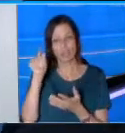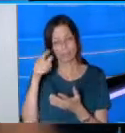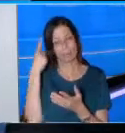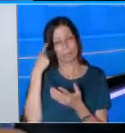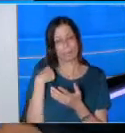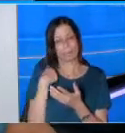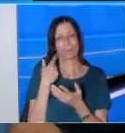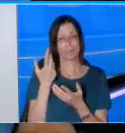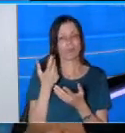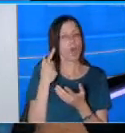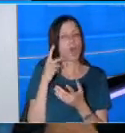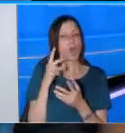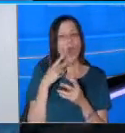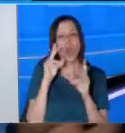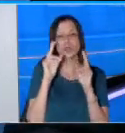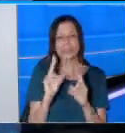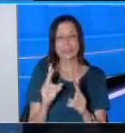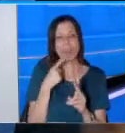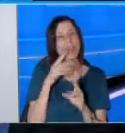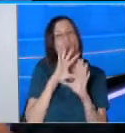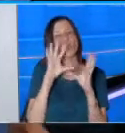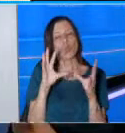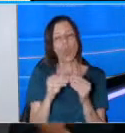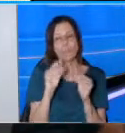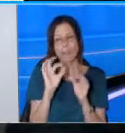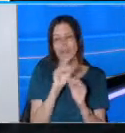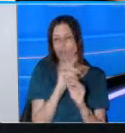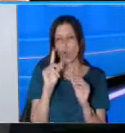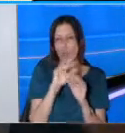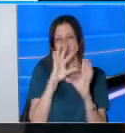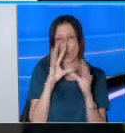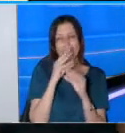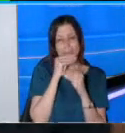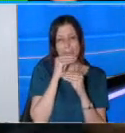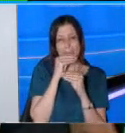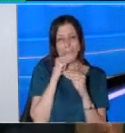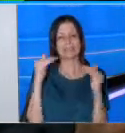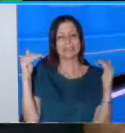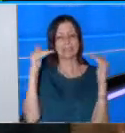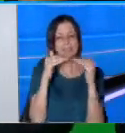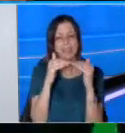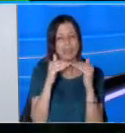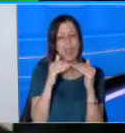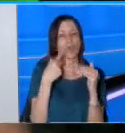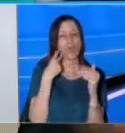יודעת, עוצרים את, אני לא רוצה לומר שזה כולם, כי זה ממש לא כולם, אבל כשמדברים על הסימטריה, אין ספק שאנחנו רואים שצד אחד